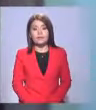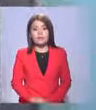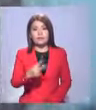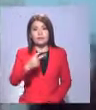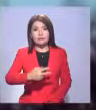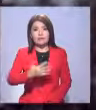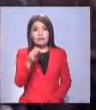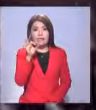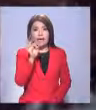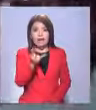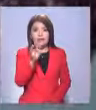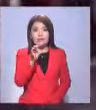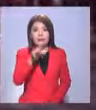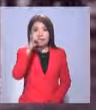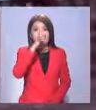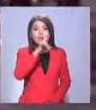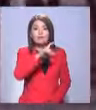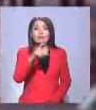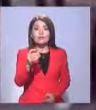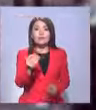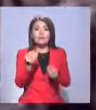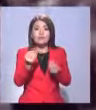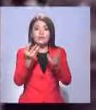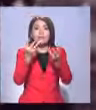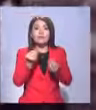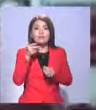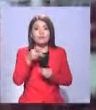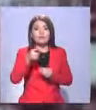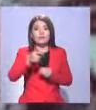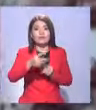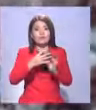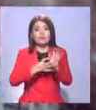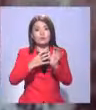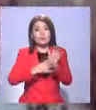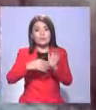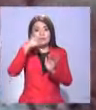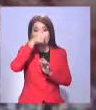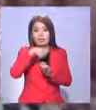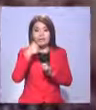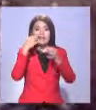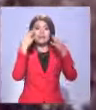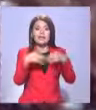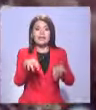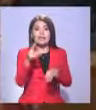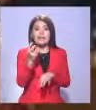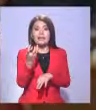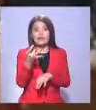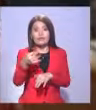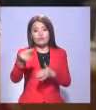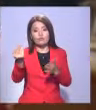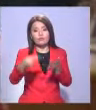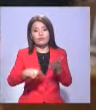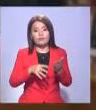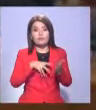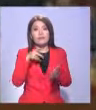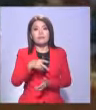25 қазан әрбір қазақстандық үшін айтулы күн. Себебі 1990 жылдың дәл осы күні егемендік туралы декларацияға қол қойылды. 2001